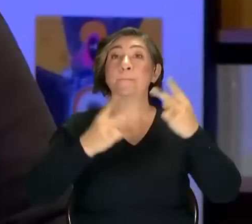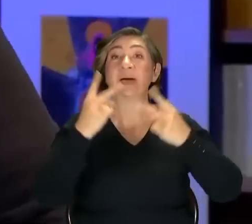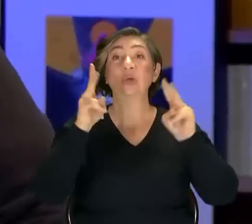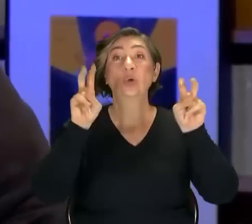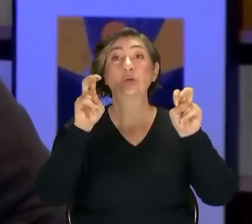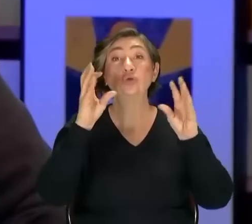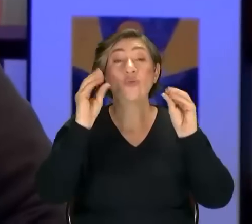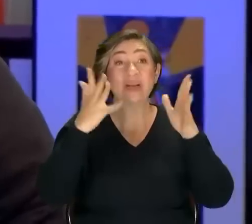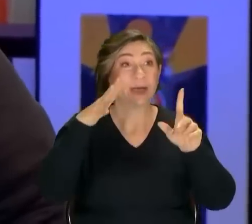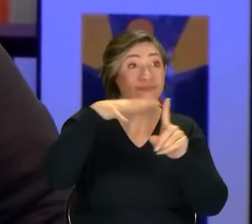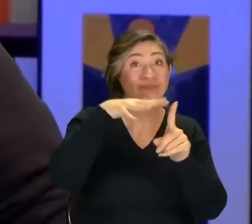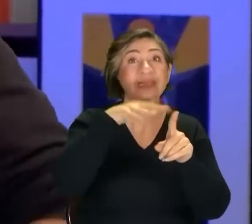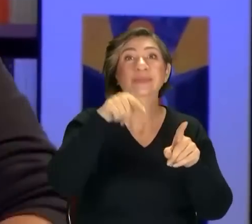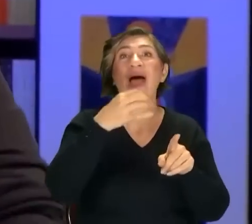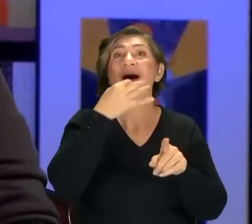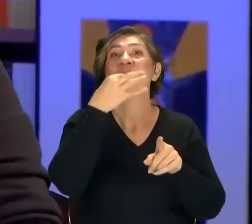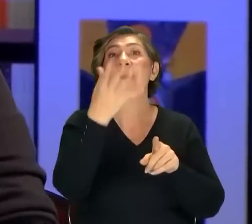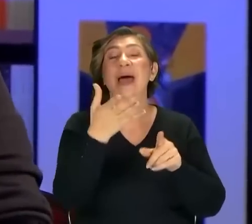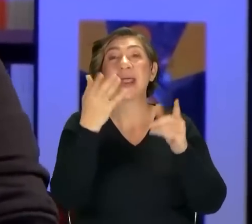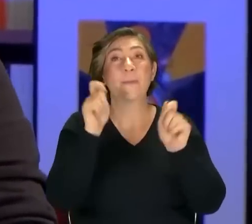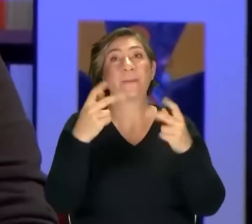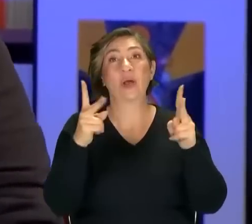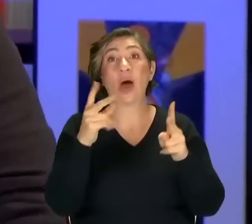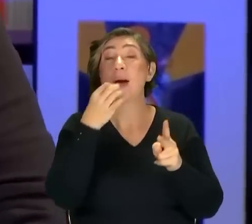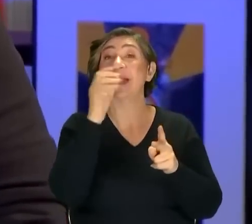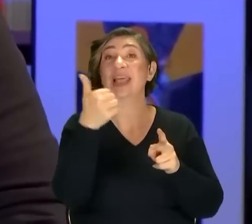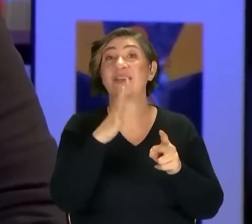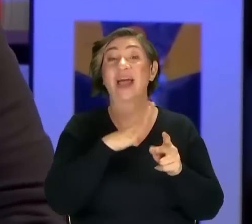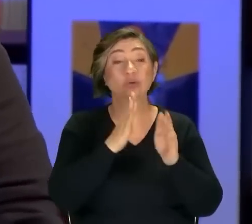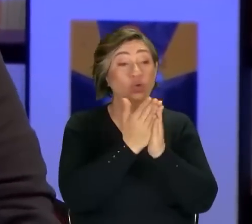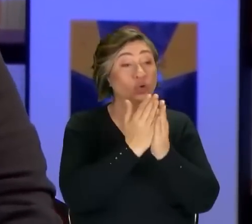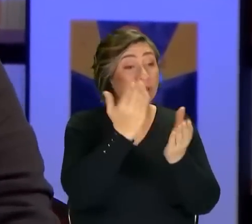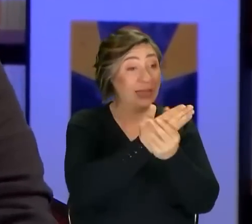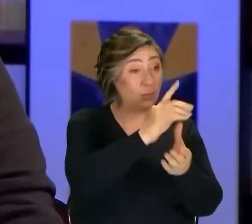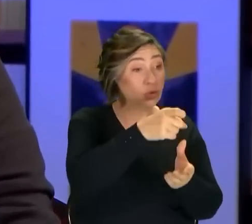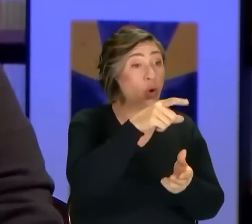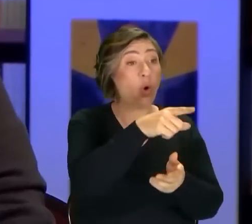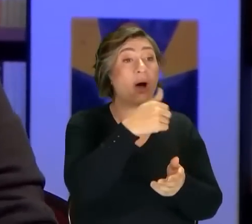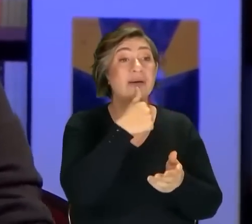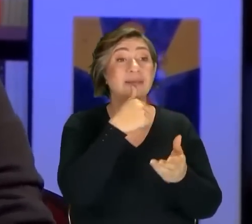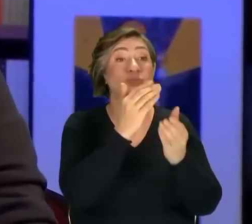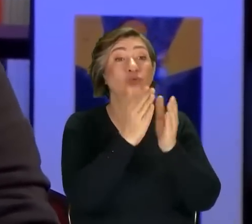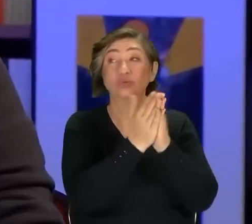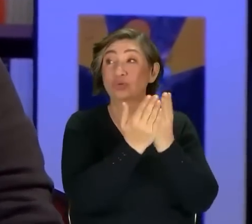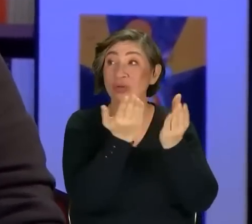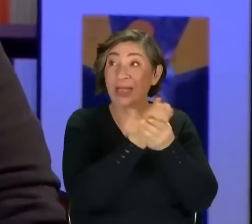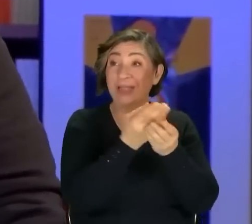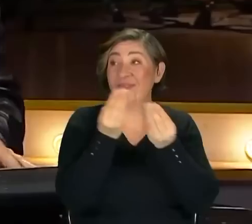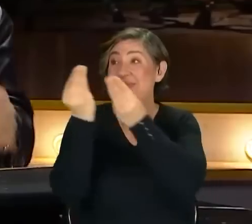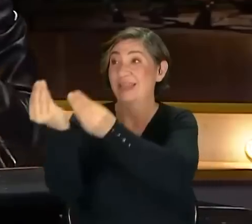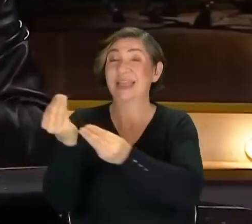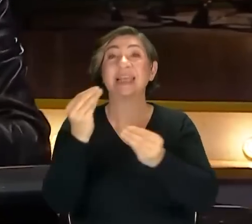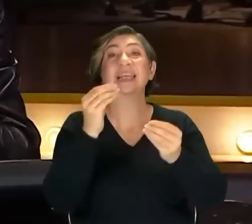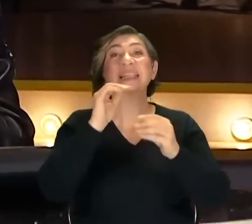konuların çok fazla üzerine gidilirdi. Şimdi şey haberleri çıkabiliyor. Mesela haber değeri var. Yerde cüzdanını buldu. O adam cüzdanını gitti teslim etti. Ya da